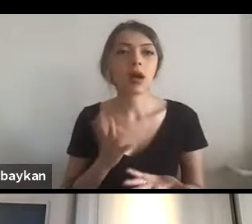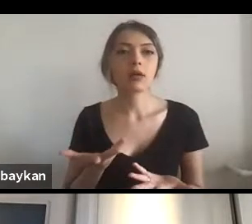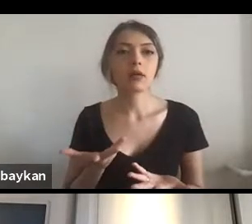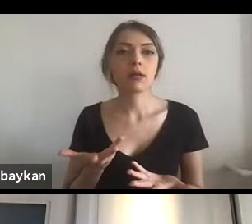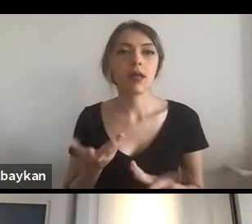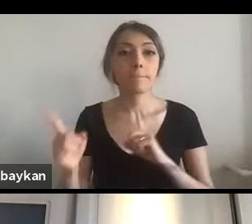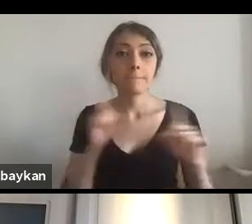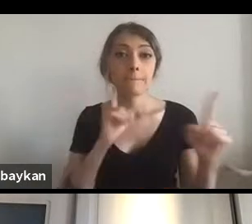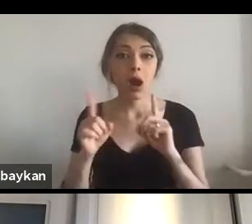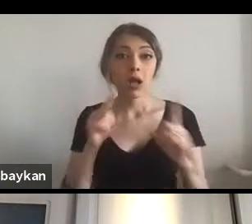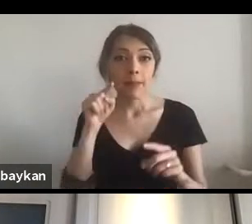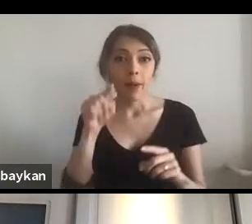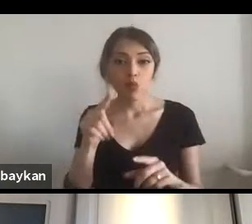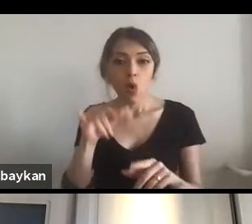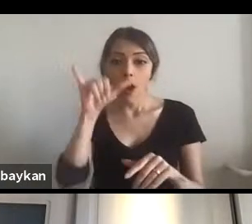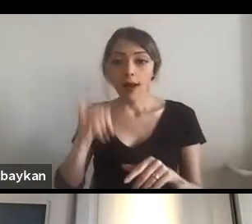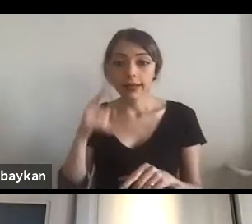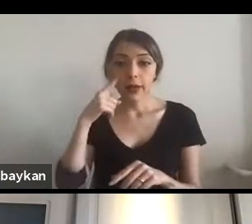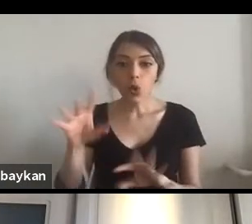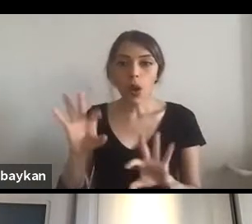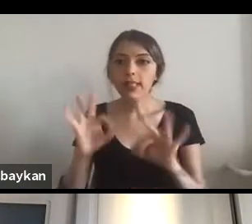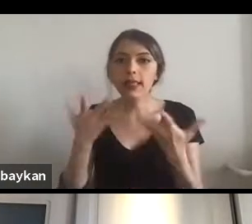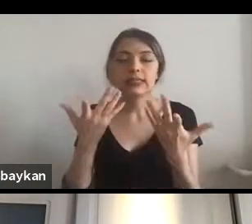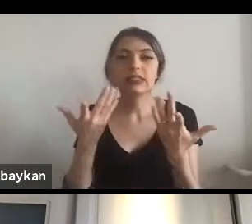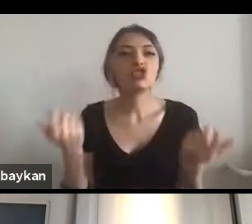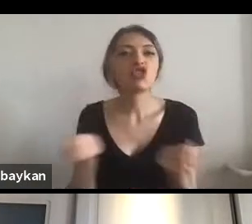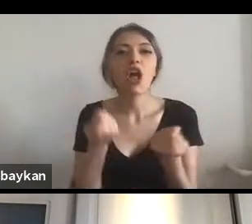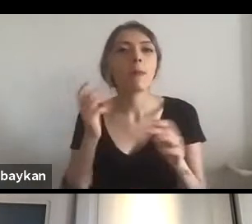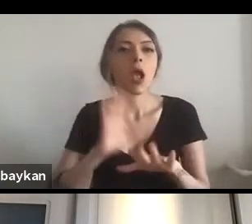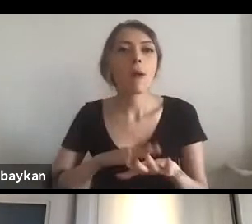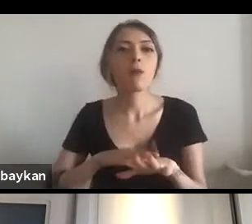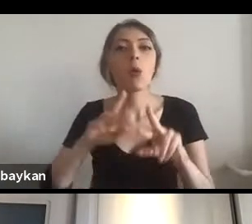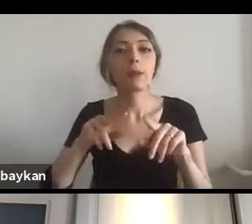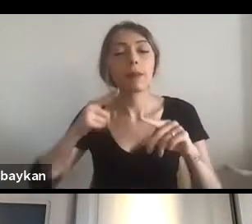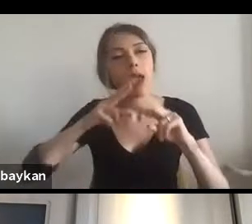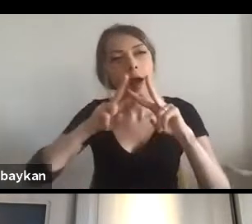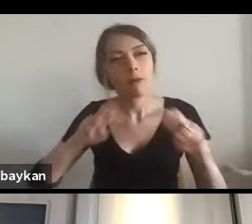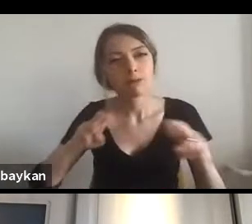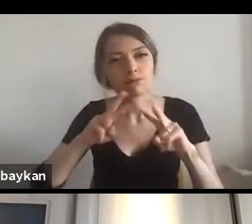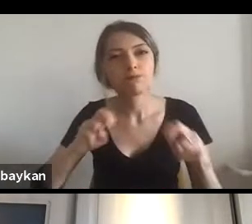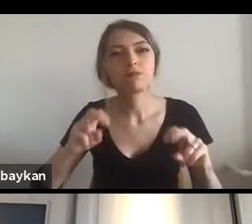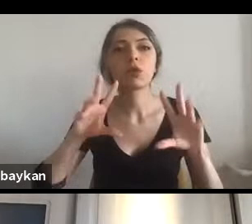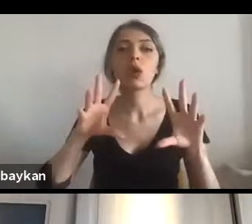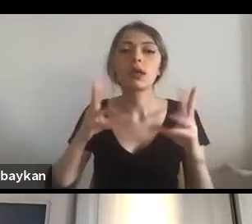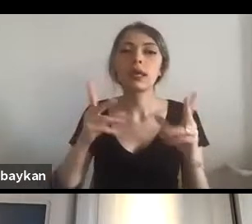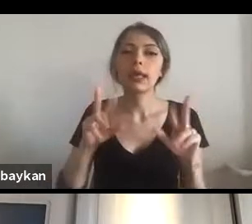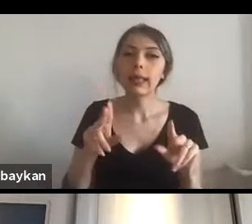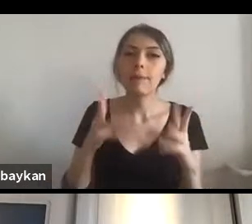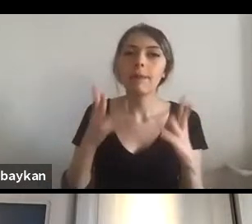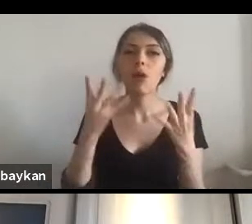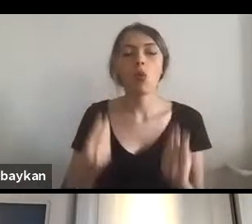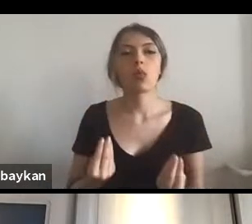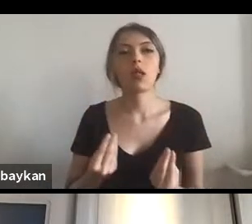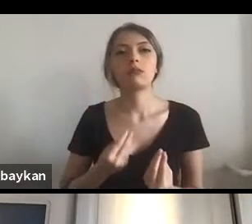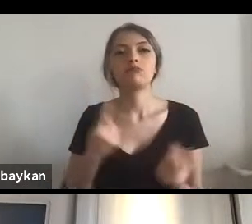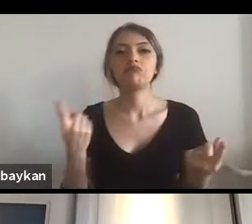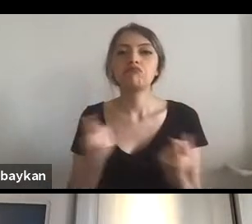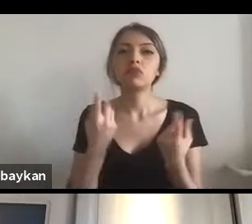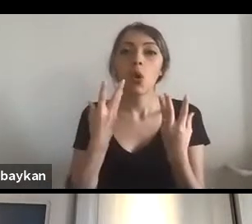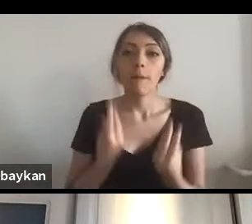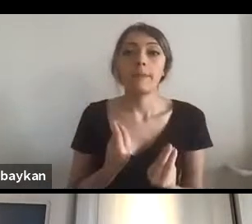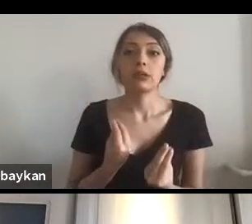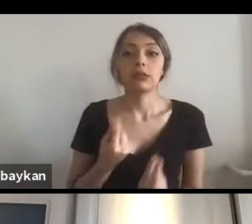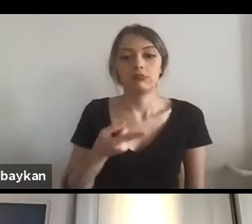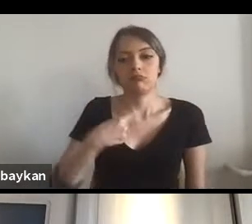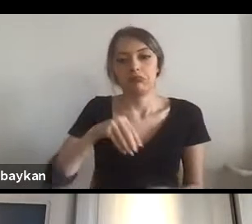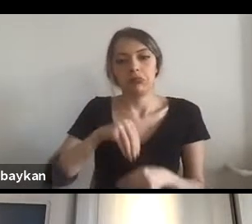mahkemelerin bunlar karşısındaki tutumu neler gibi bir analize yer veren database'lere ulaşmak daha